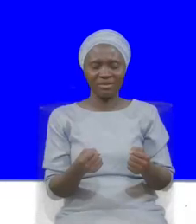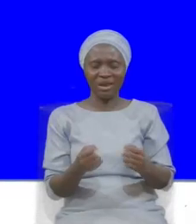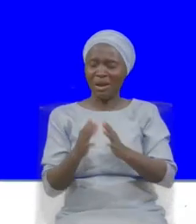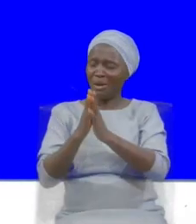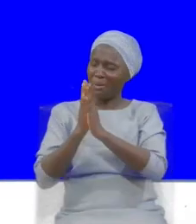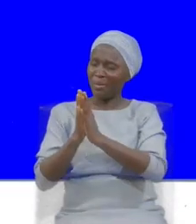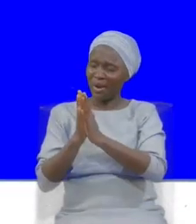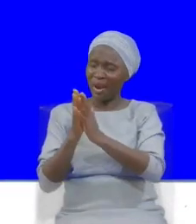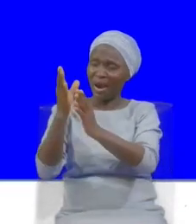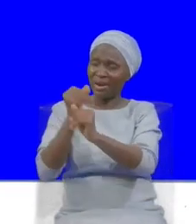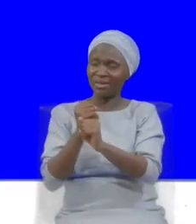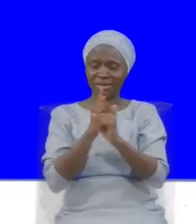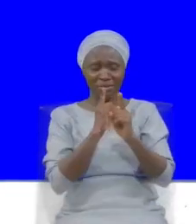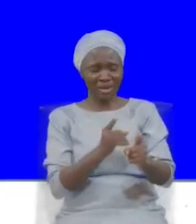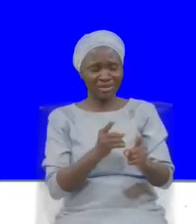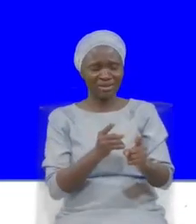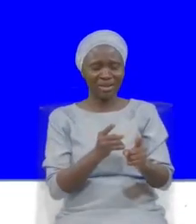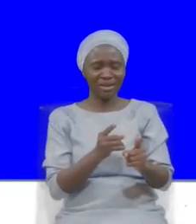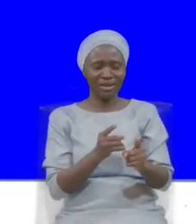les prières exaucées,